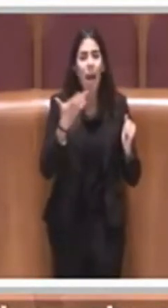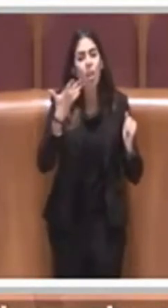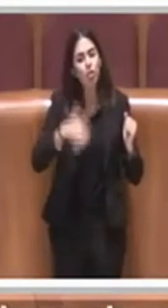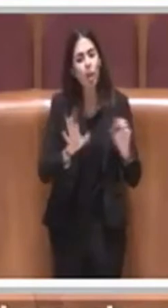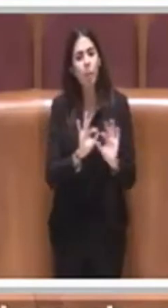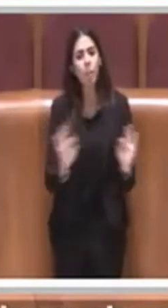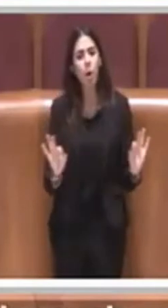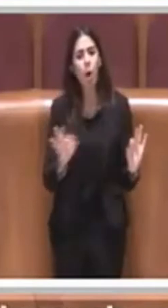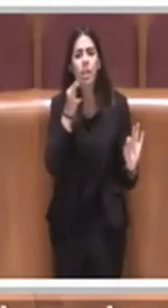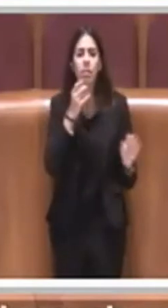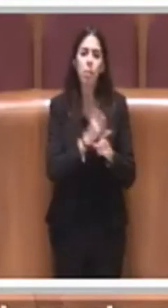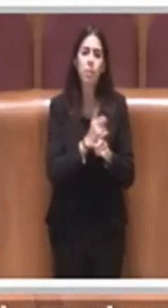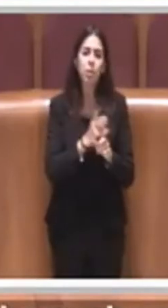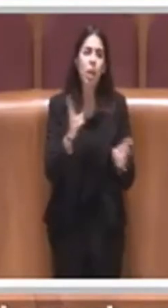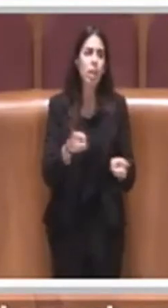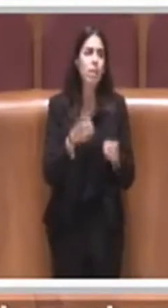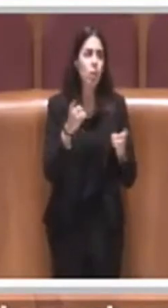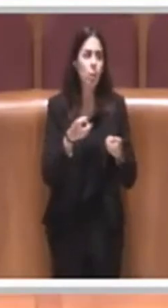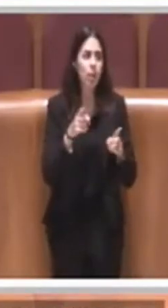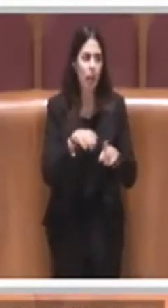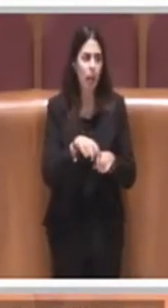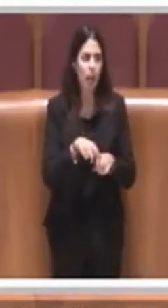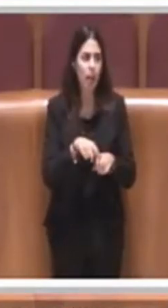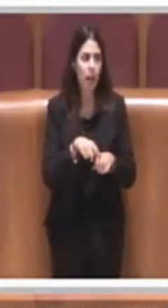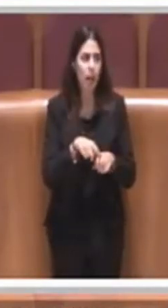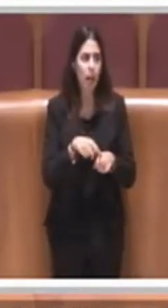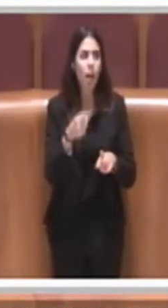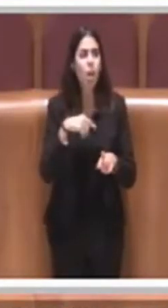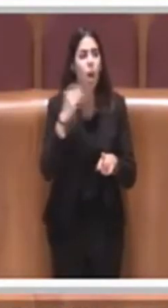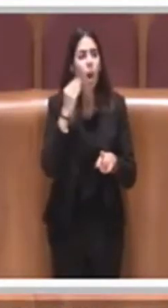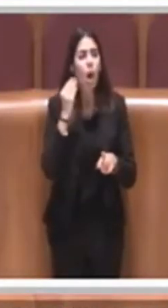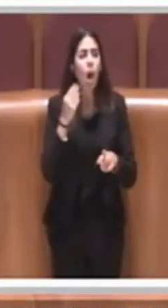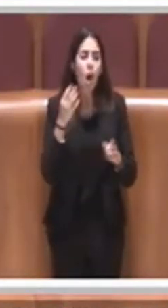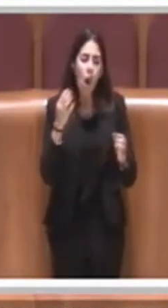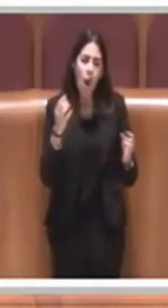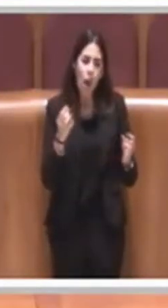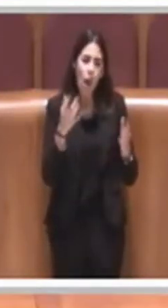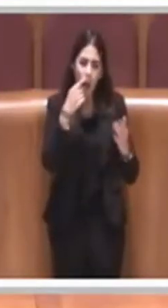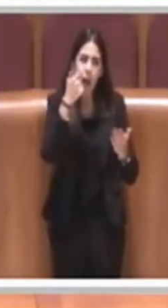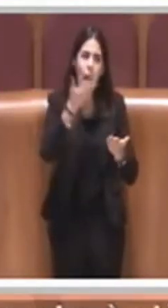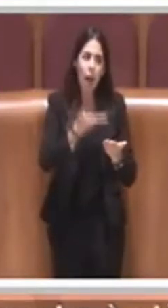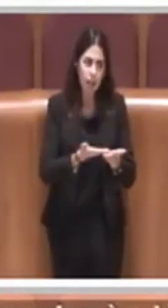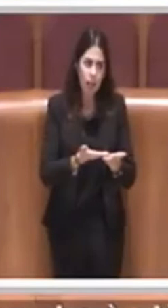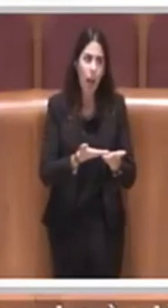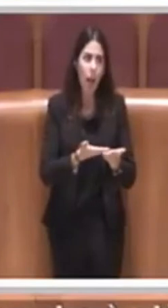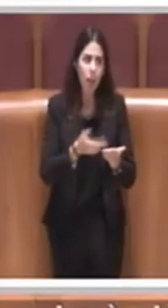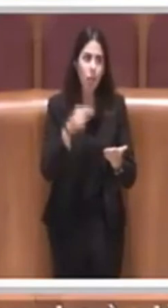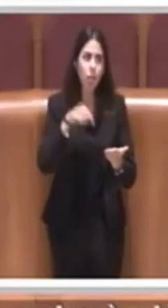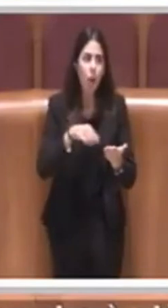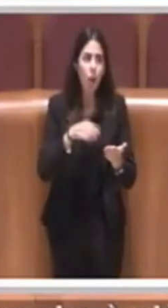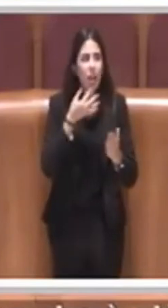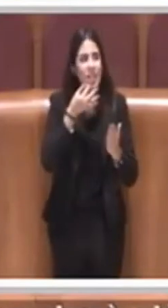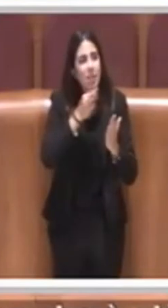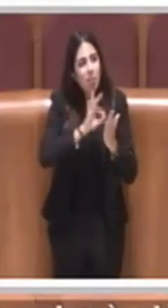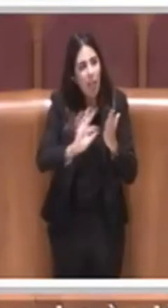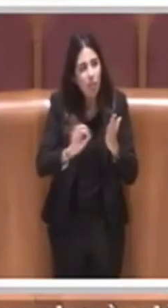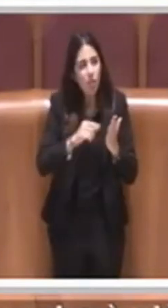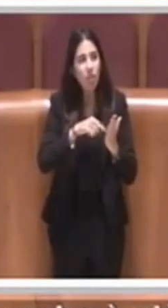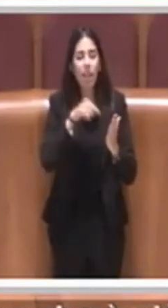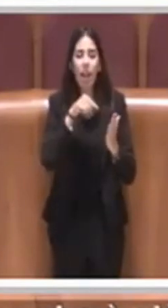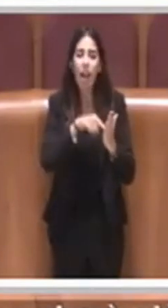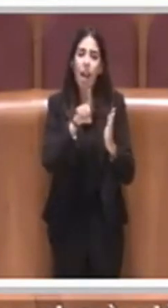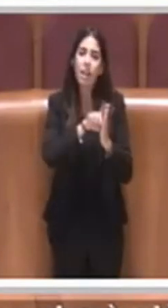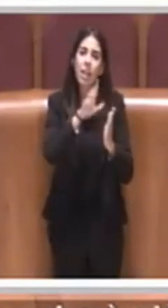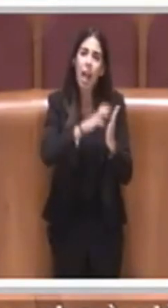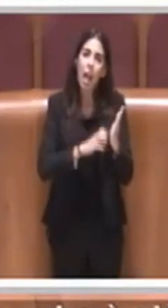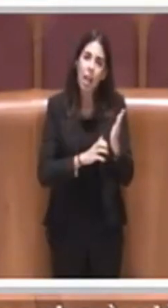va sfruttata al massimo. Ci sembrava opportuno specificare nel deliberato che, come abbiamo fatto per le convenzioni per esempio dei